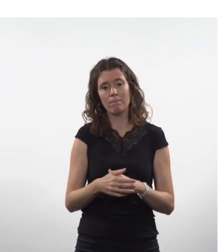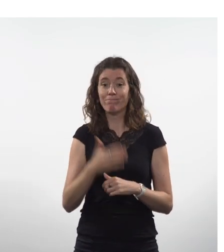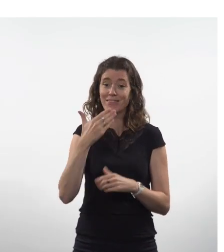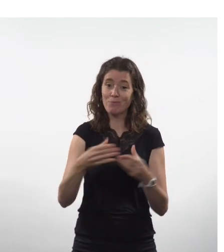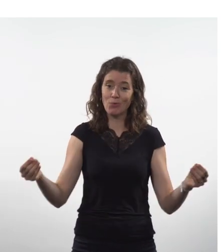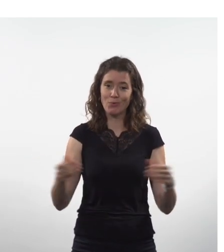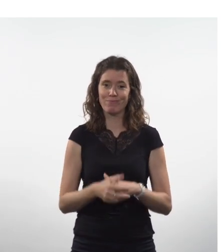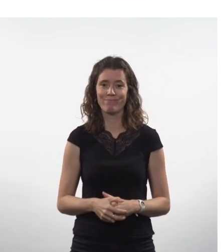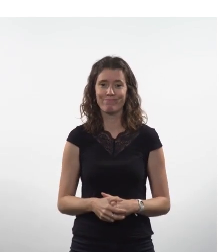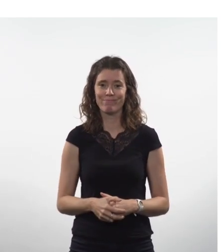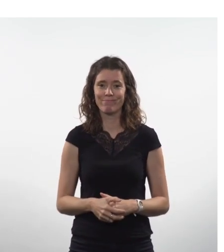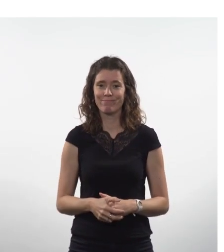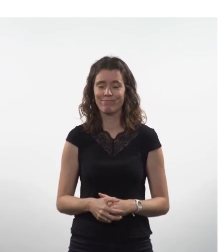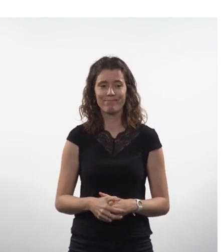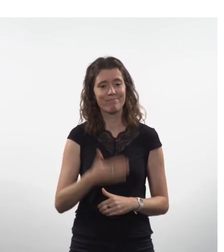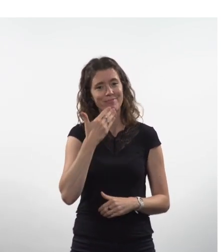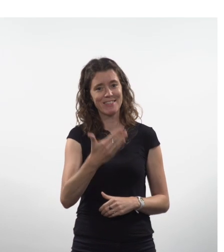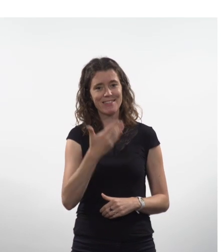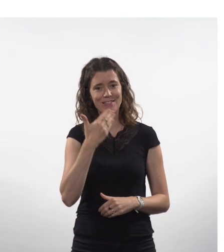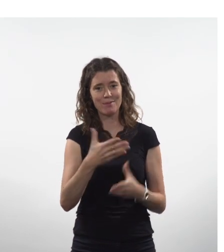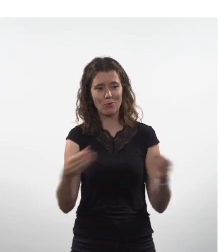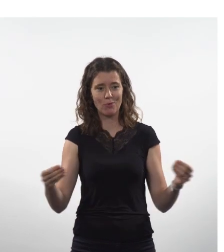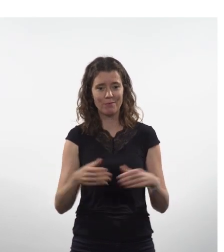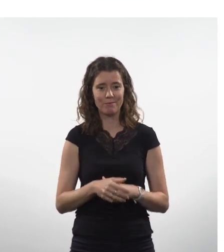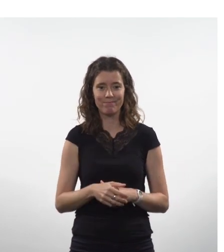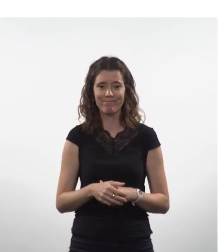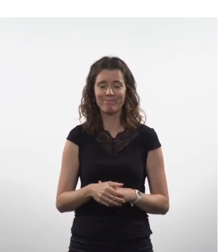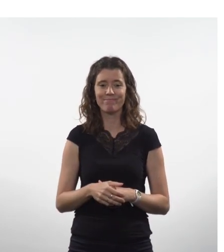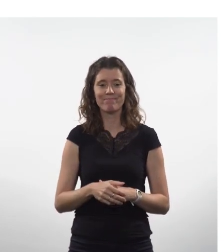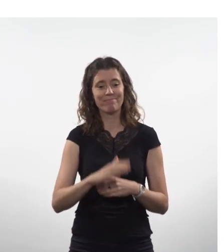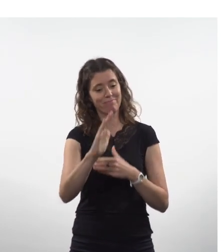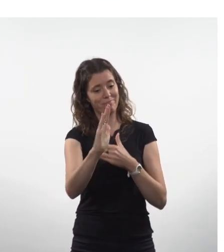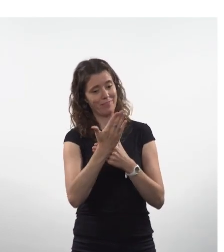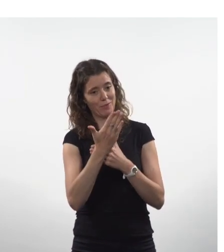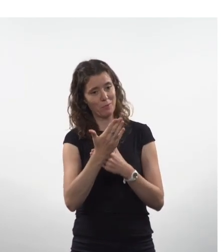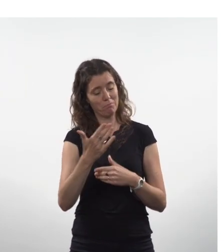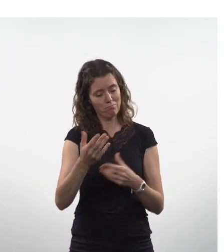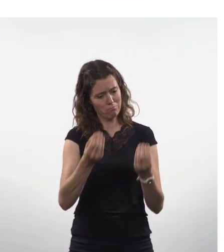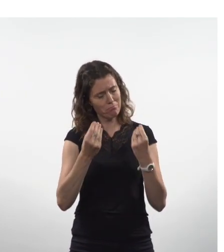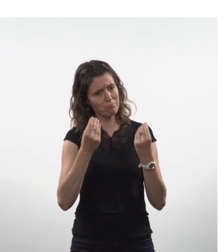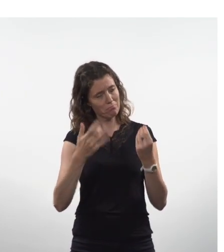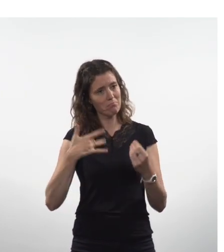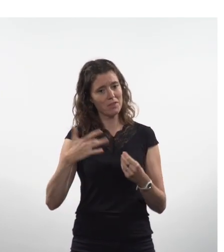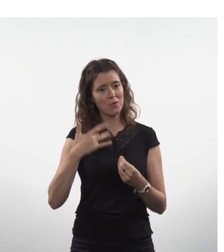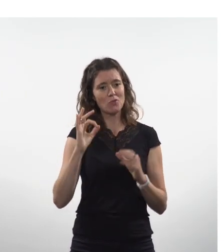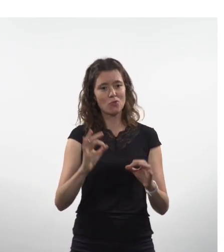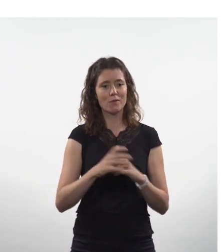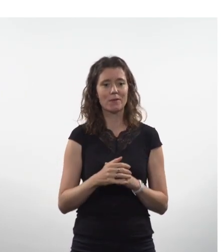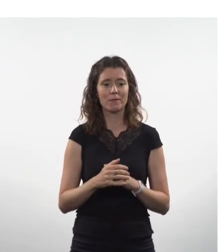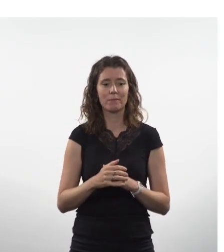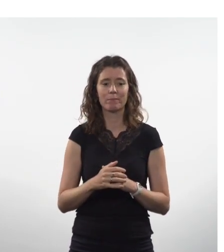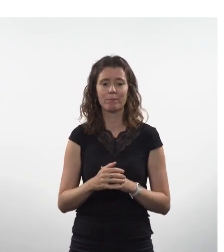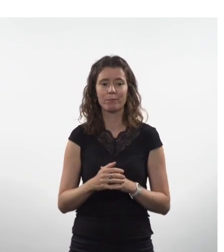beaucoup. Merci beaucoup. Merci beaucoup, Bénédicte, pour cet exposé très instructif. Et c'est justement pour pallier à